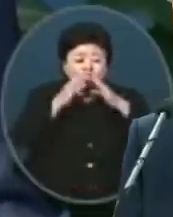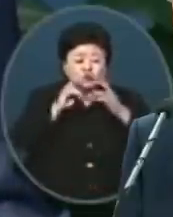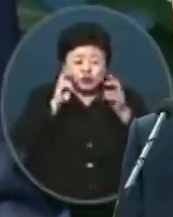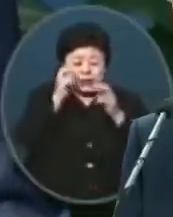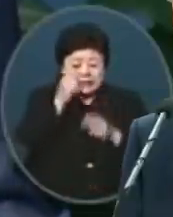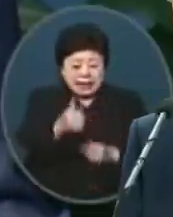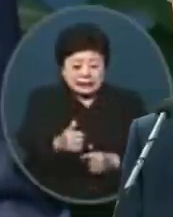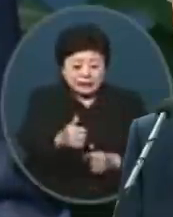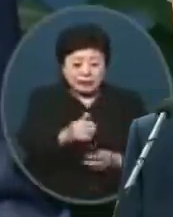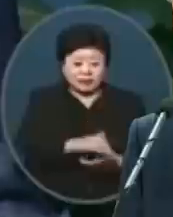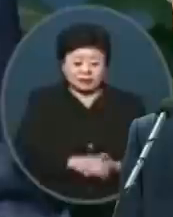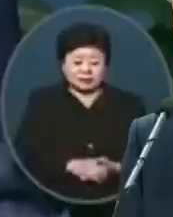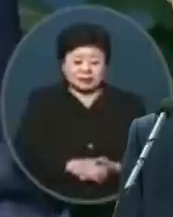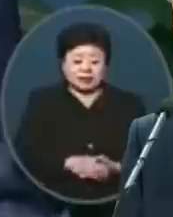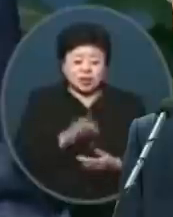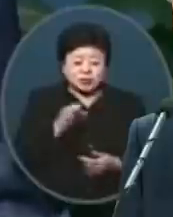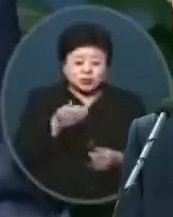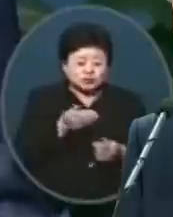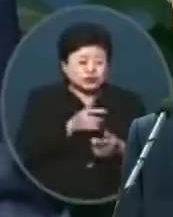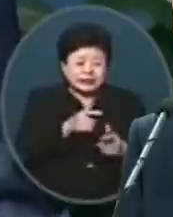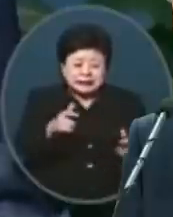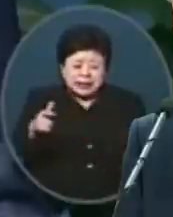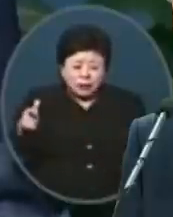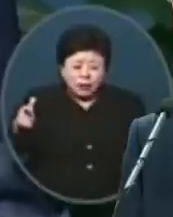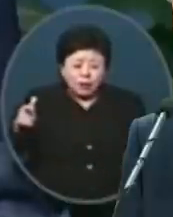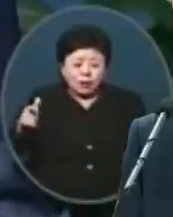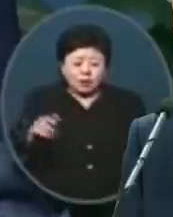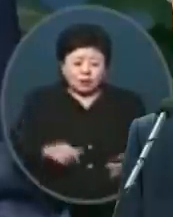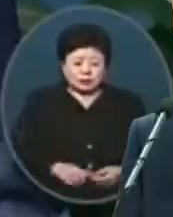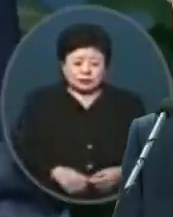건축회사에서는 돈을 안 준다고 나를